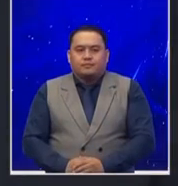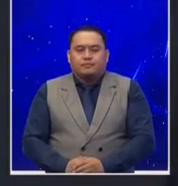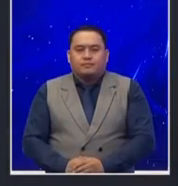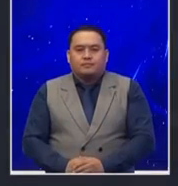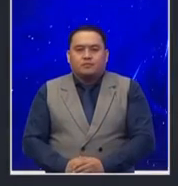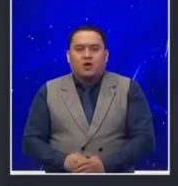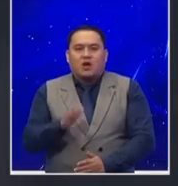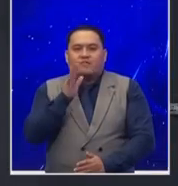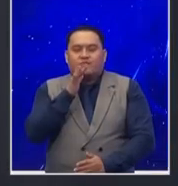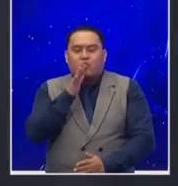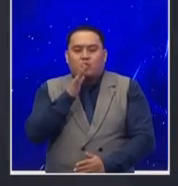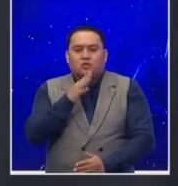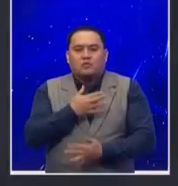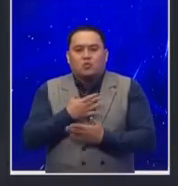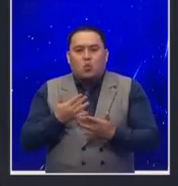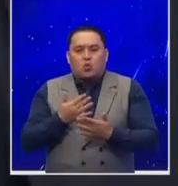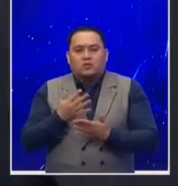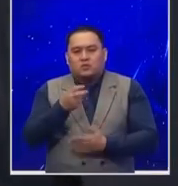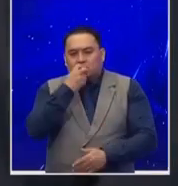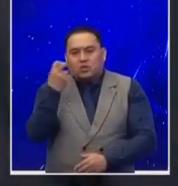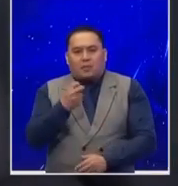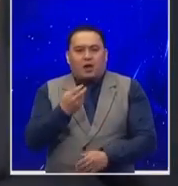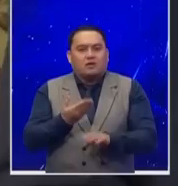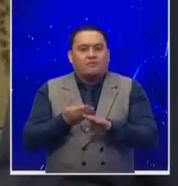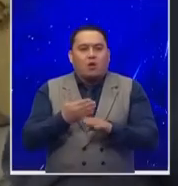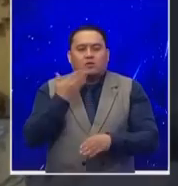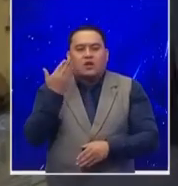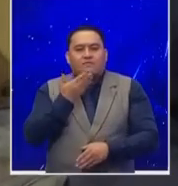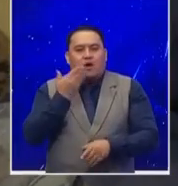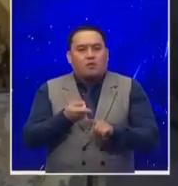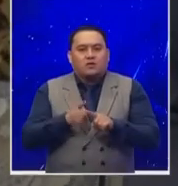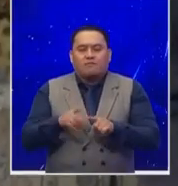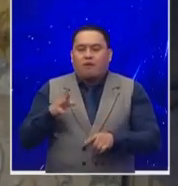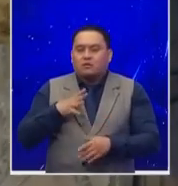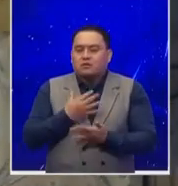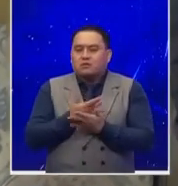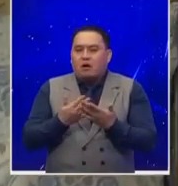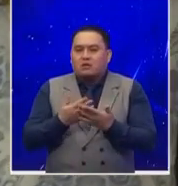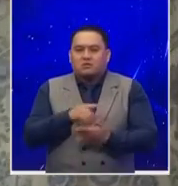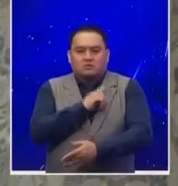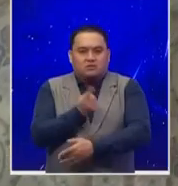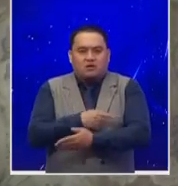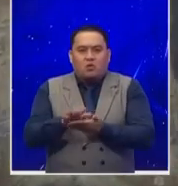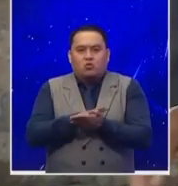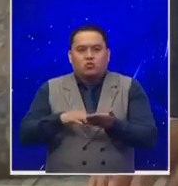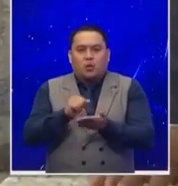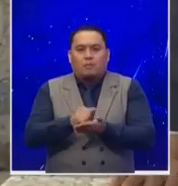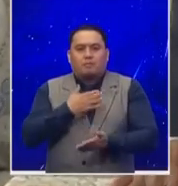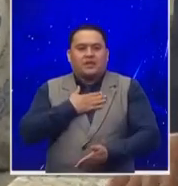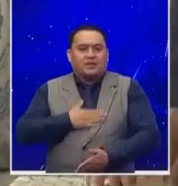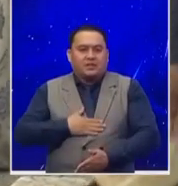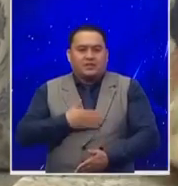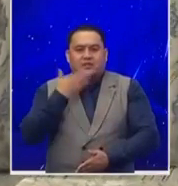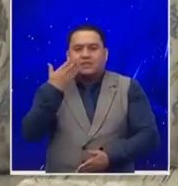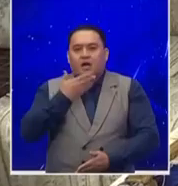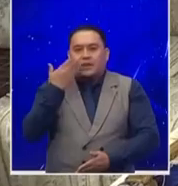О возрасте камчи многое говорит ее запах. У качественно изготовленного кожаного изделия, даже когда оно сильно износится, бывает приятный и